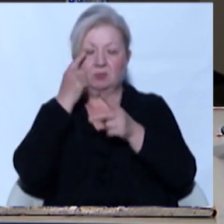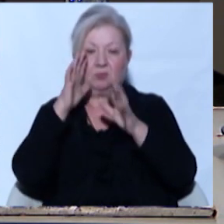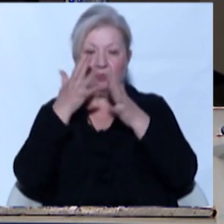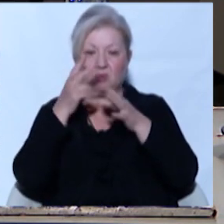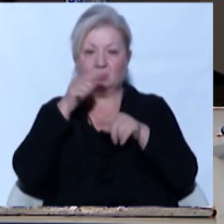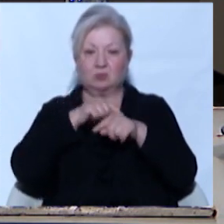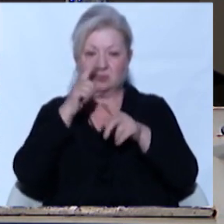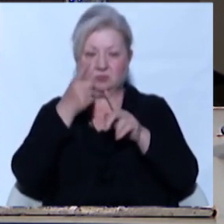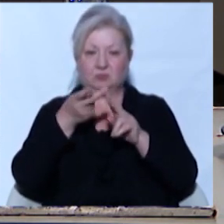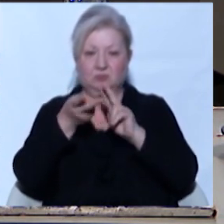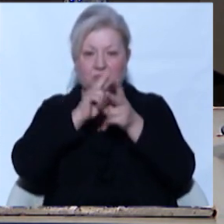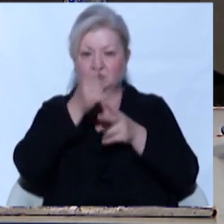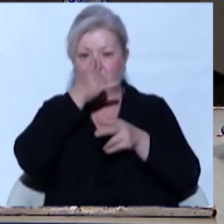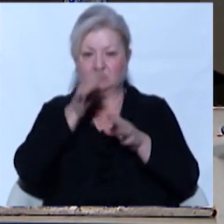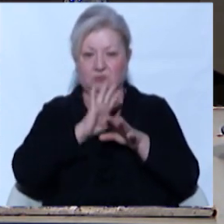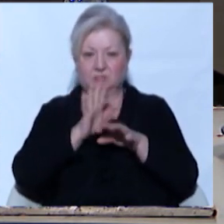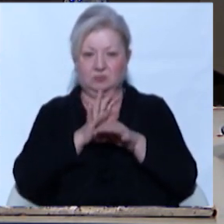სიმრუდე.